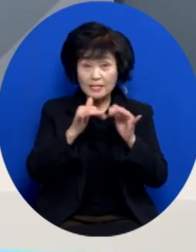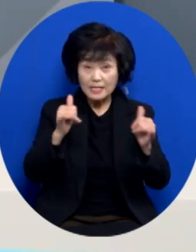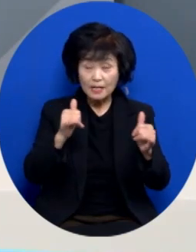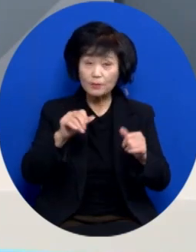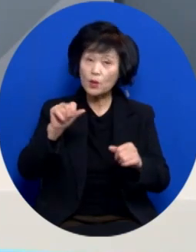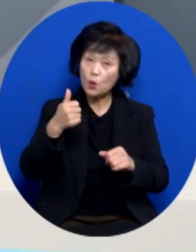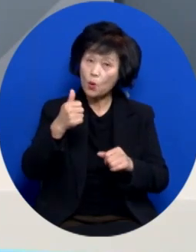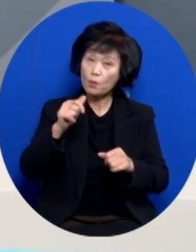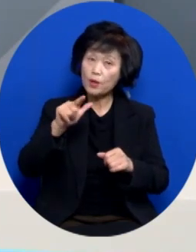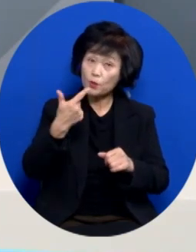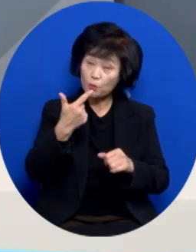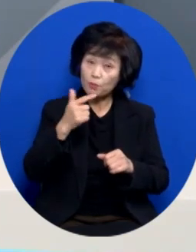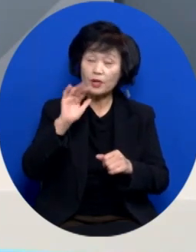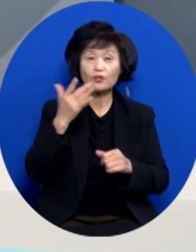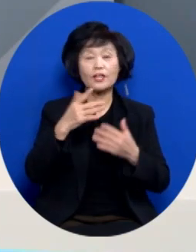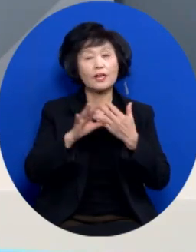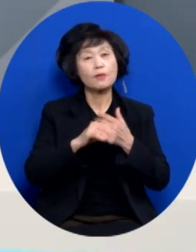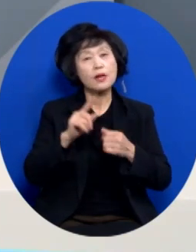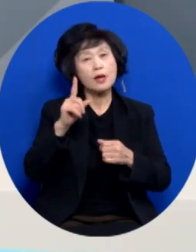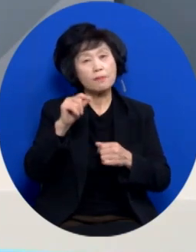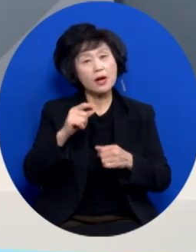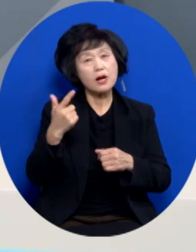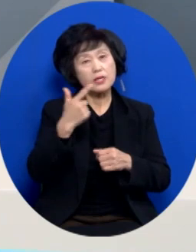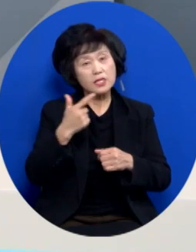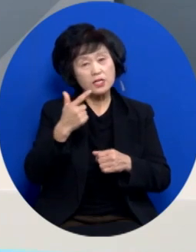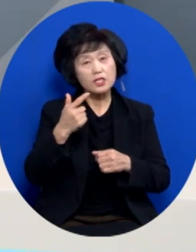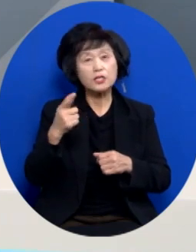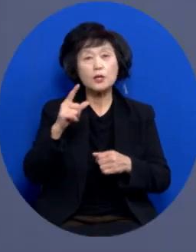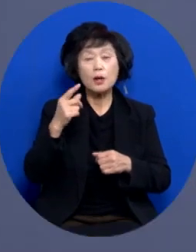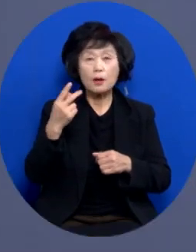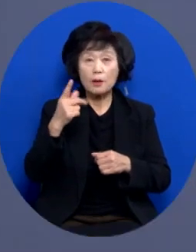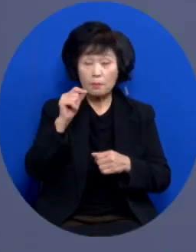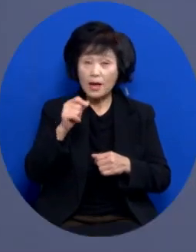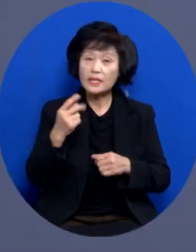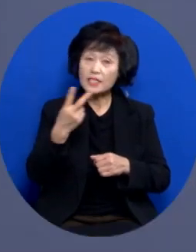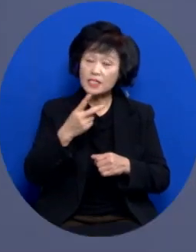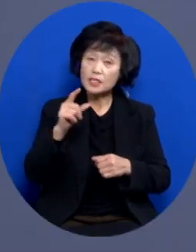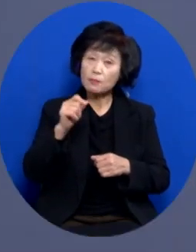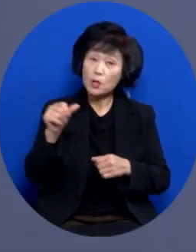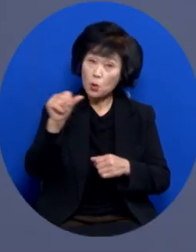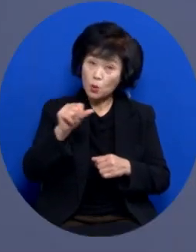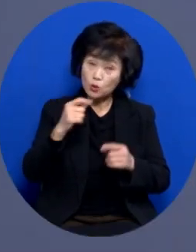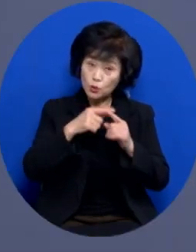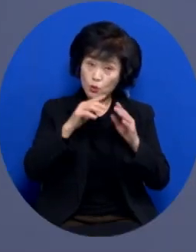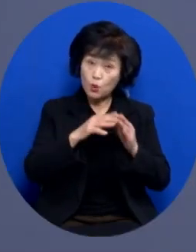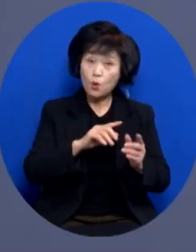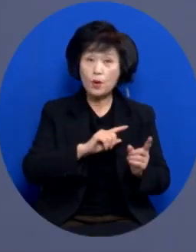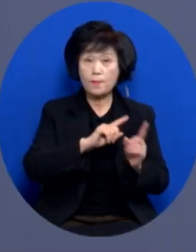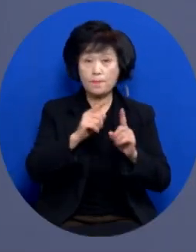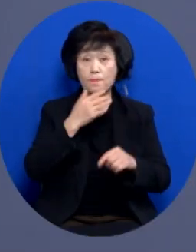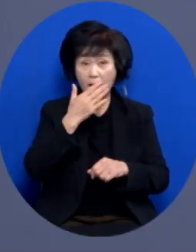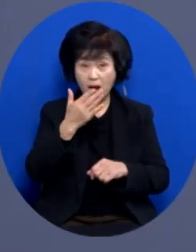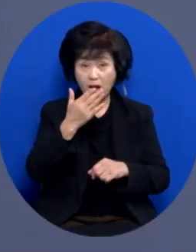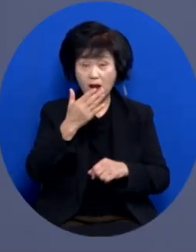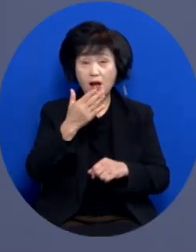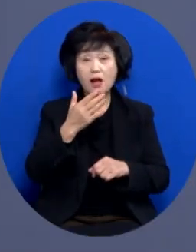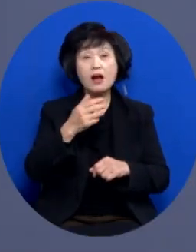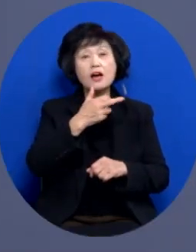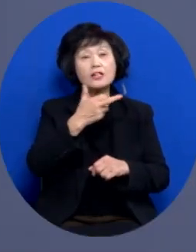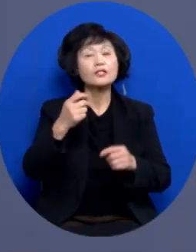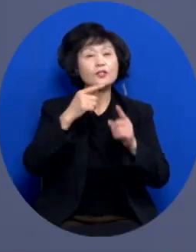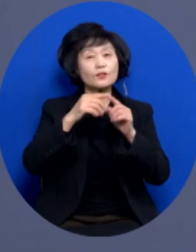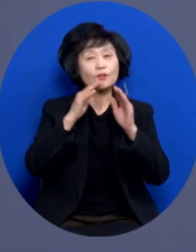된다면 15,000교회, 12,000교회, 15,000교회가 살아날 수가 있거든요. 그 이상도 할 수가 있죠. 이를 위해서 큰